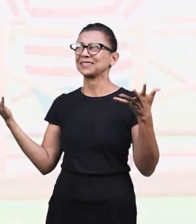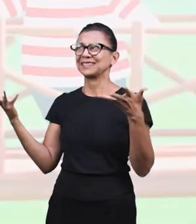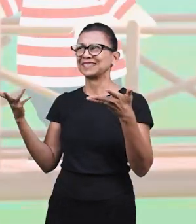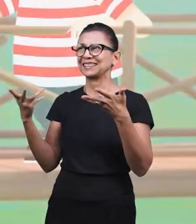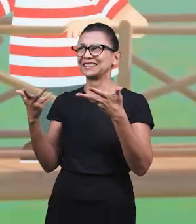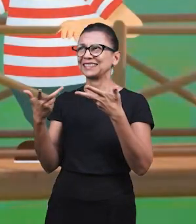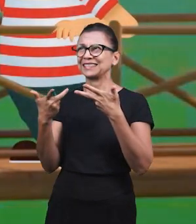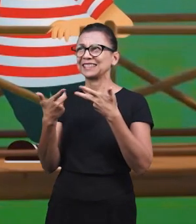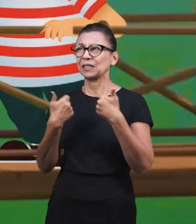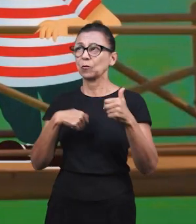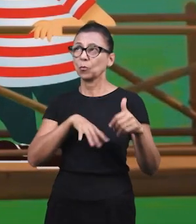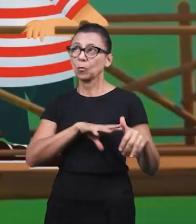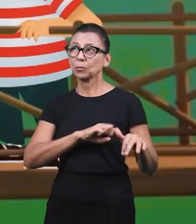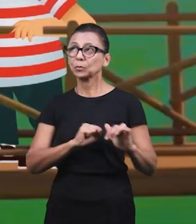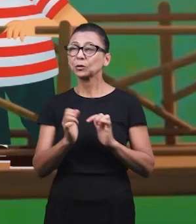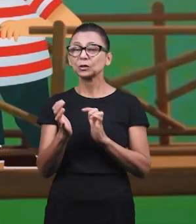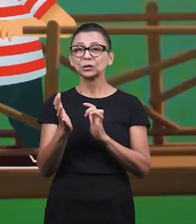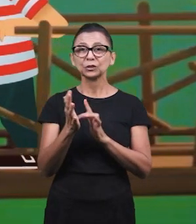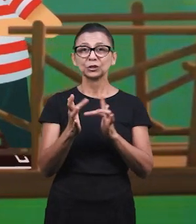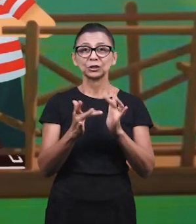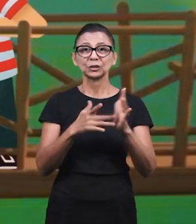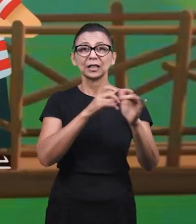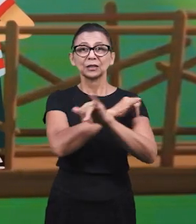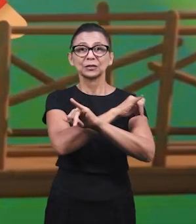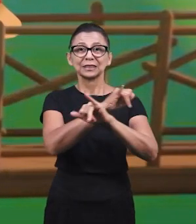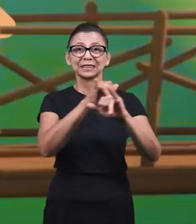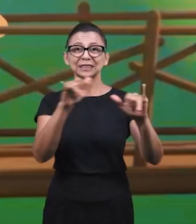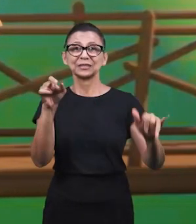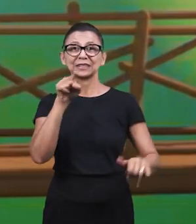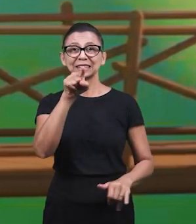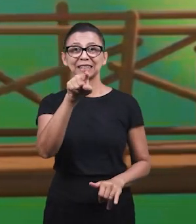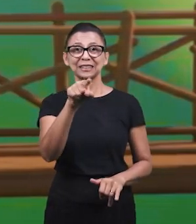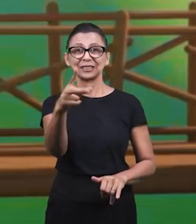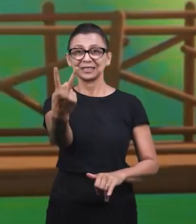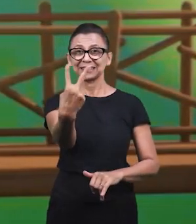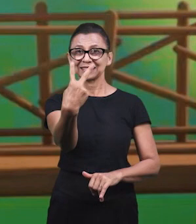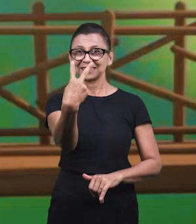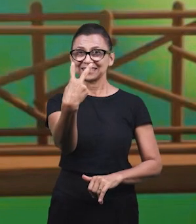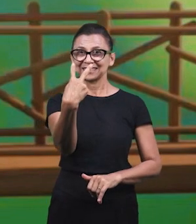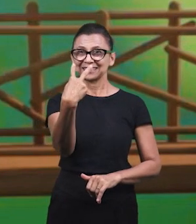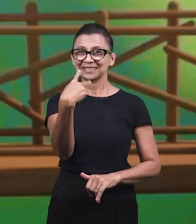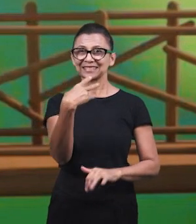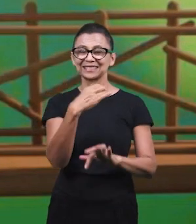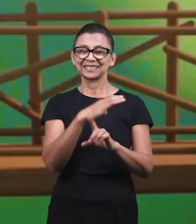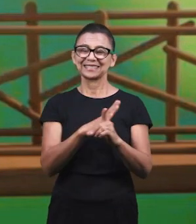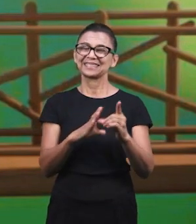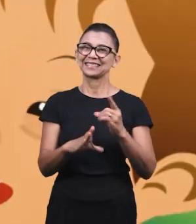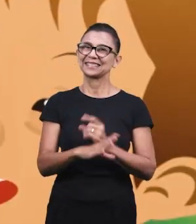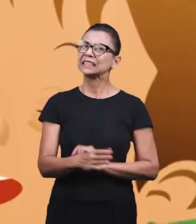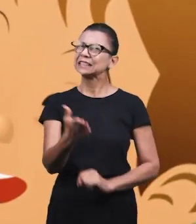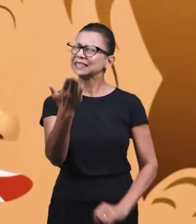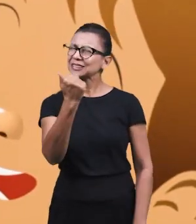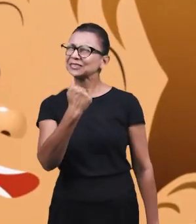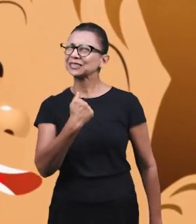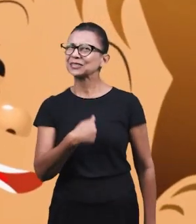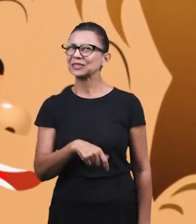Как чудесно возвещать эту любовь для Тебя сегодня